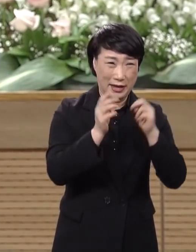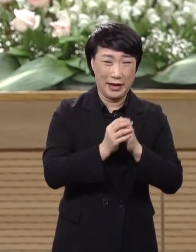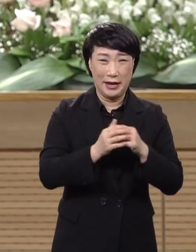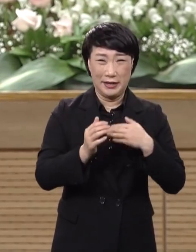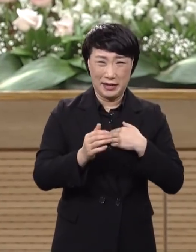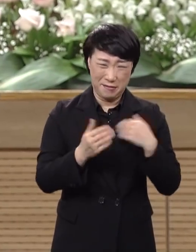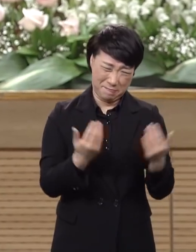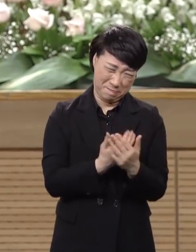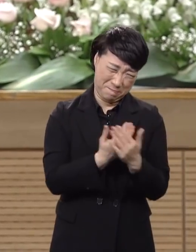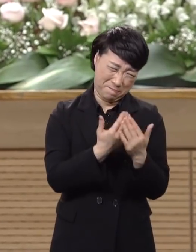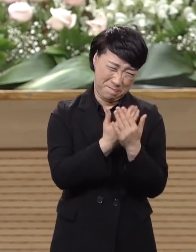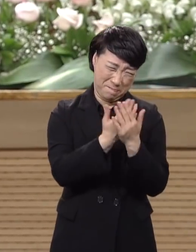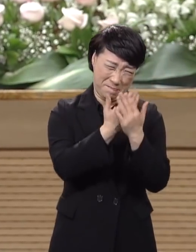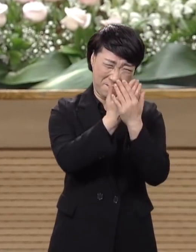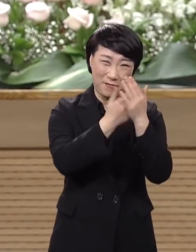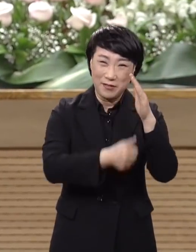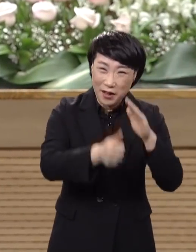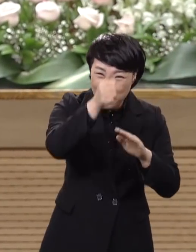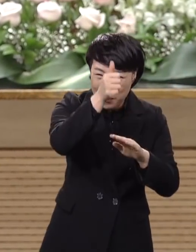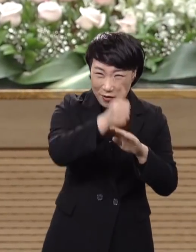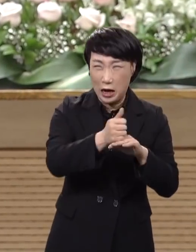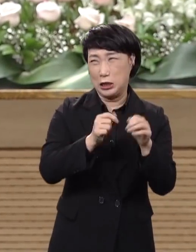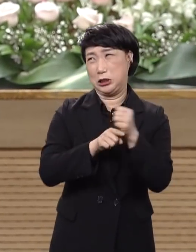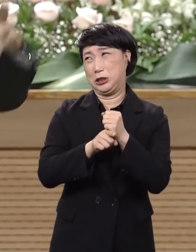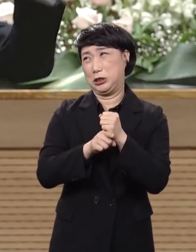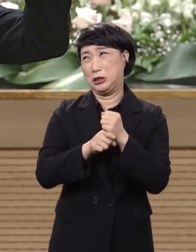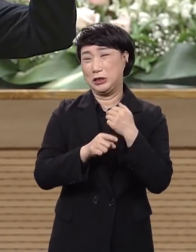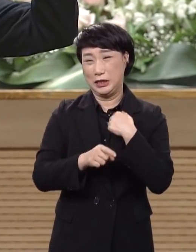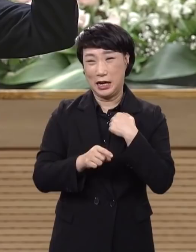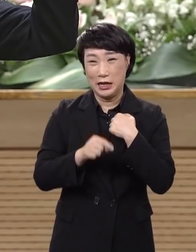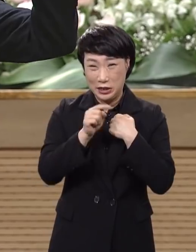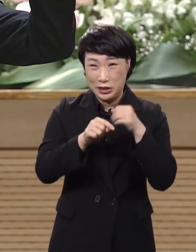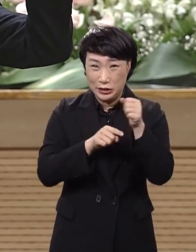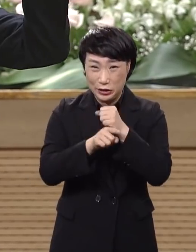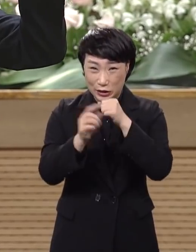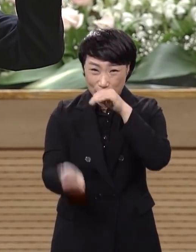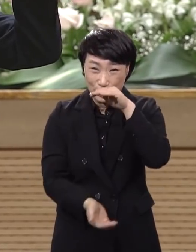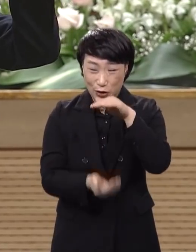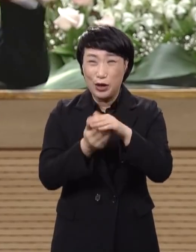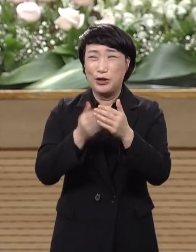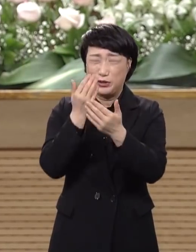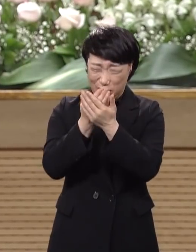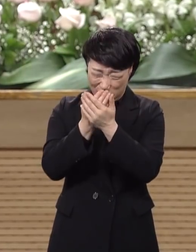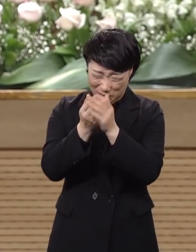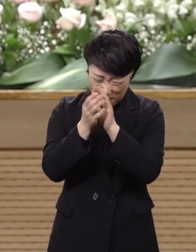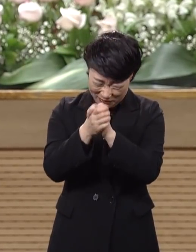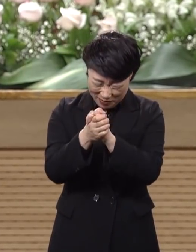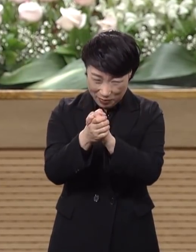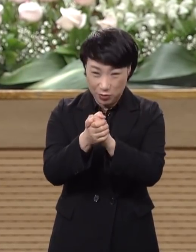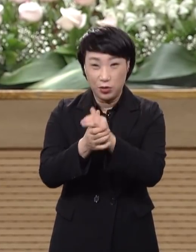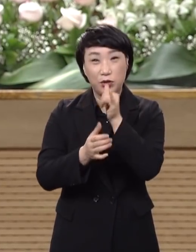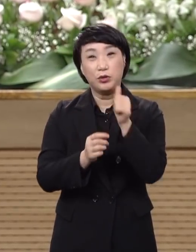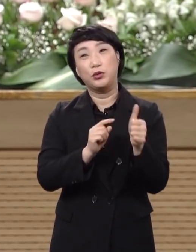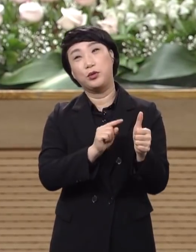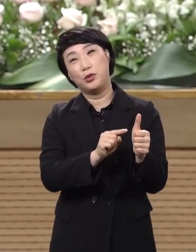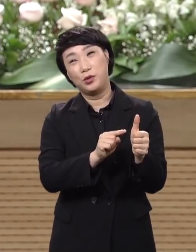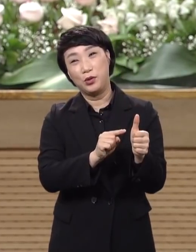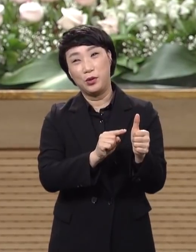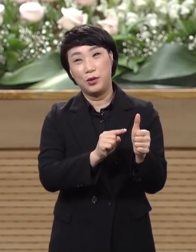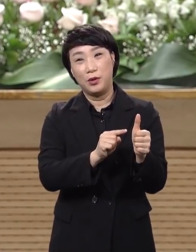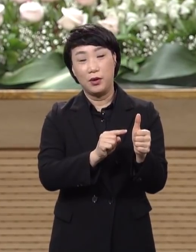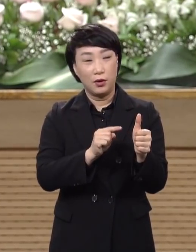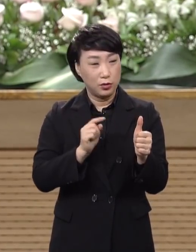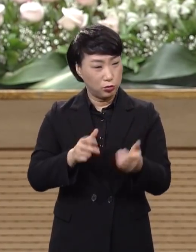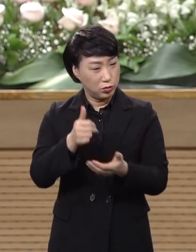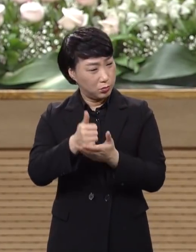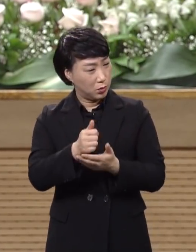잘 되는 뜻입니다. 이 뜻이 이루어지게 하여 주시옵소서.